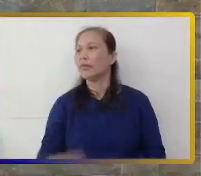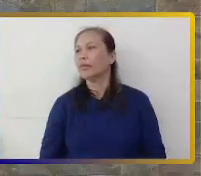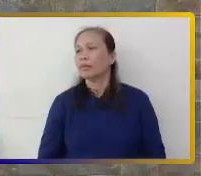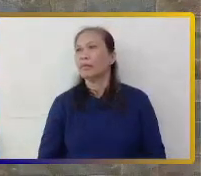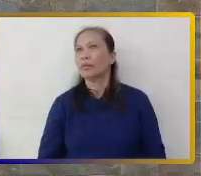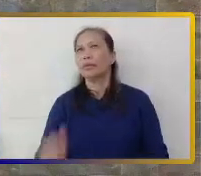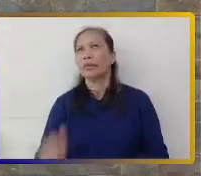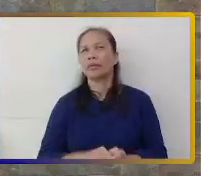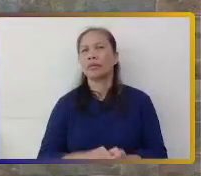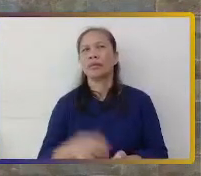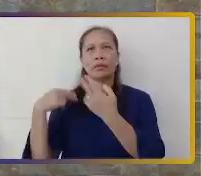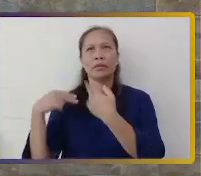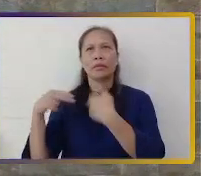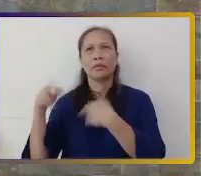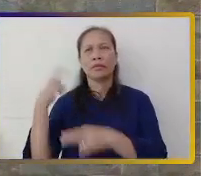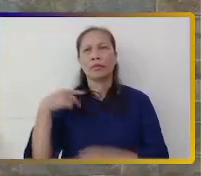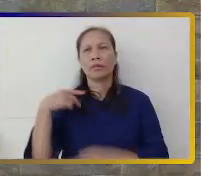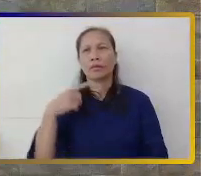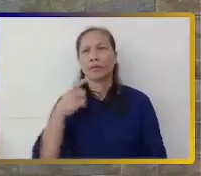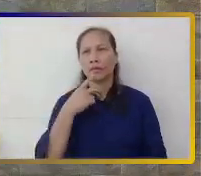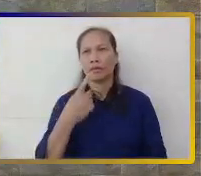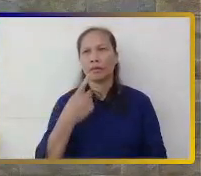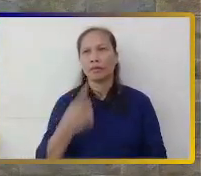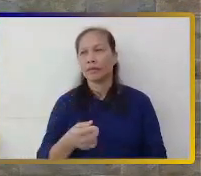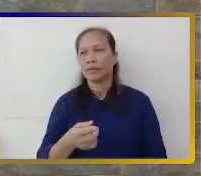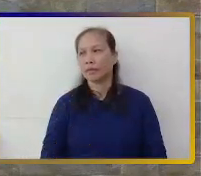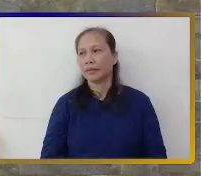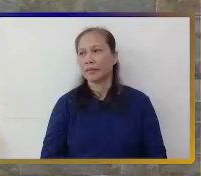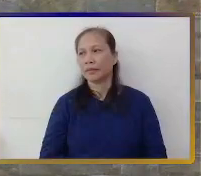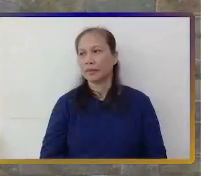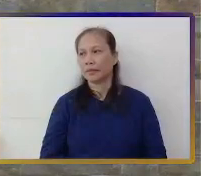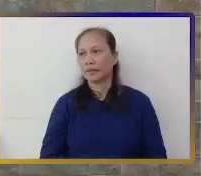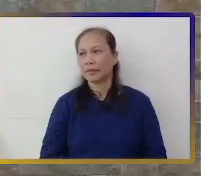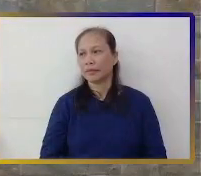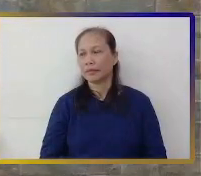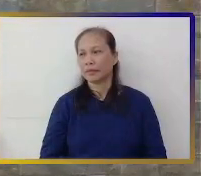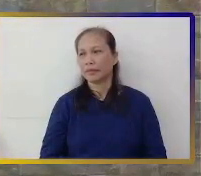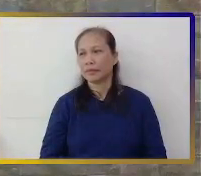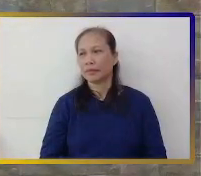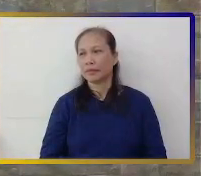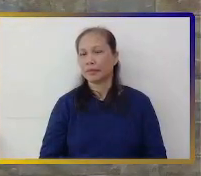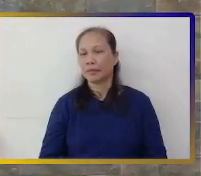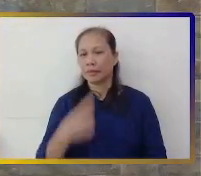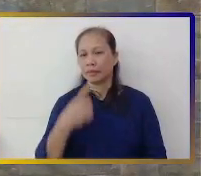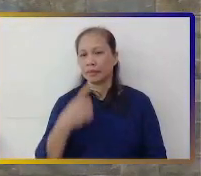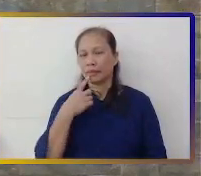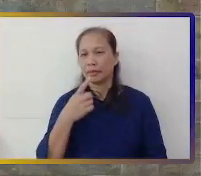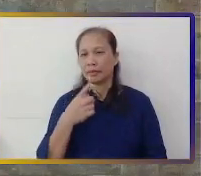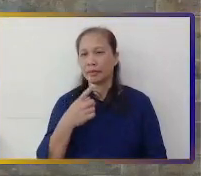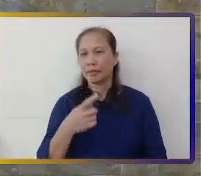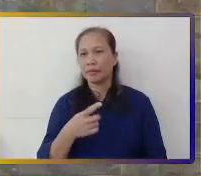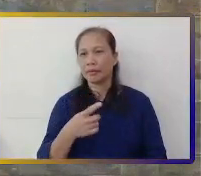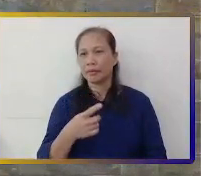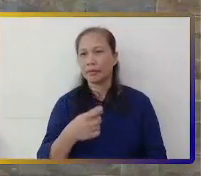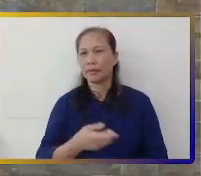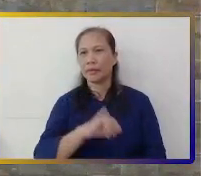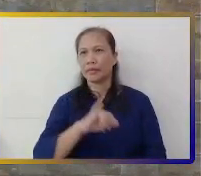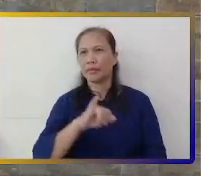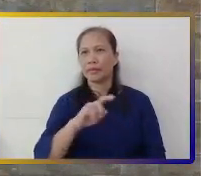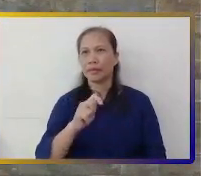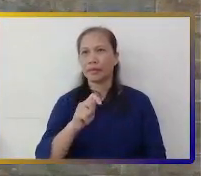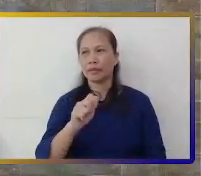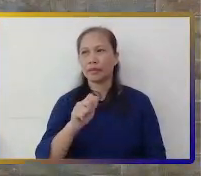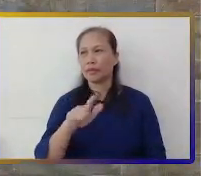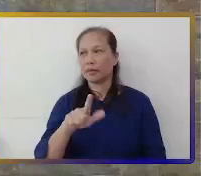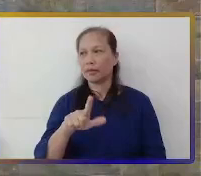historians na si Von mim Isa po yun po yung kanya pong pangalan si sinabi niya po na mula sa Italy ito pong